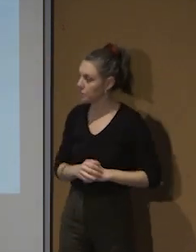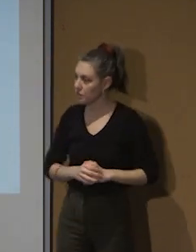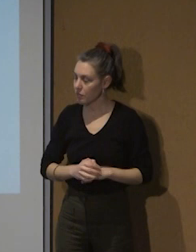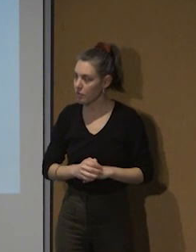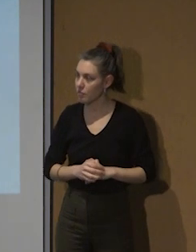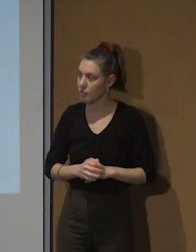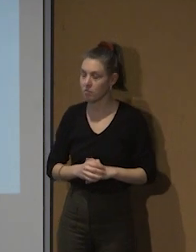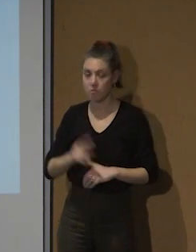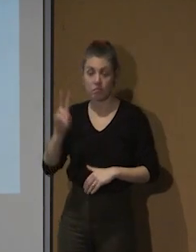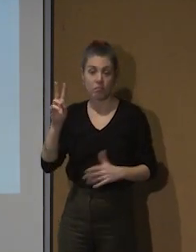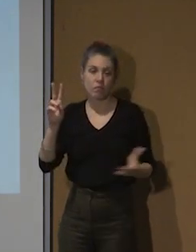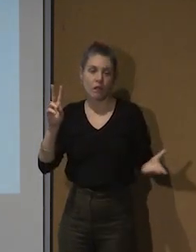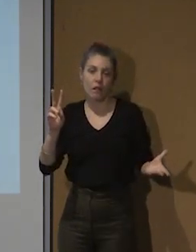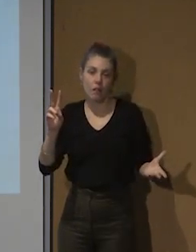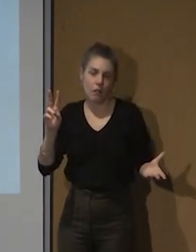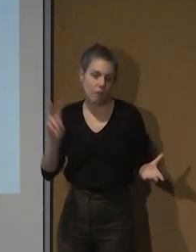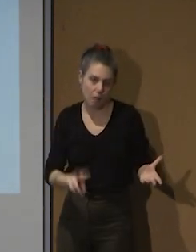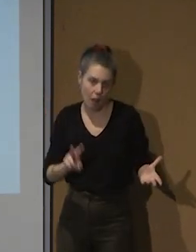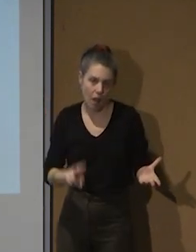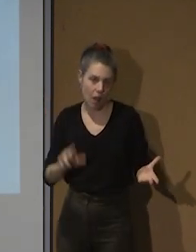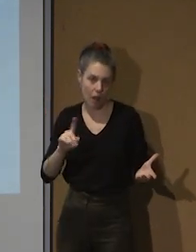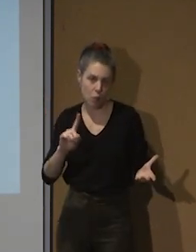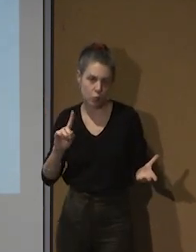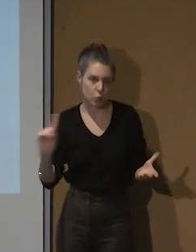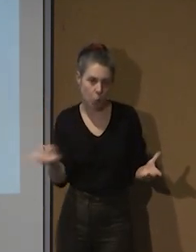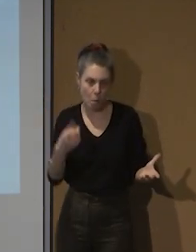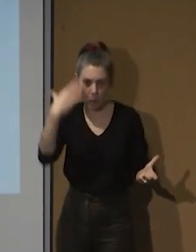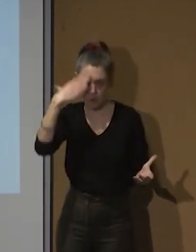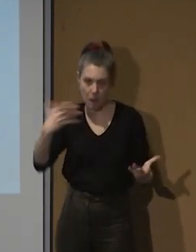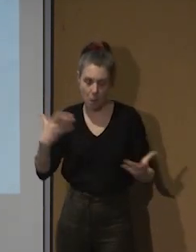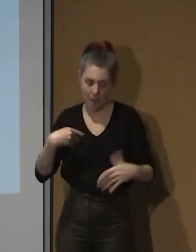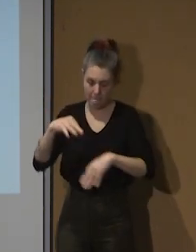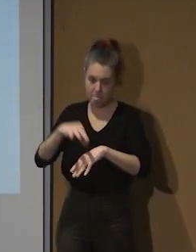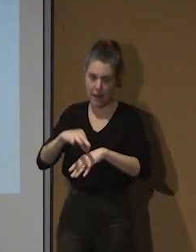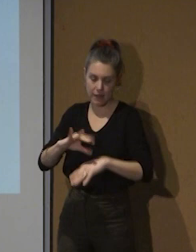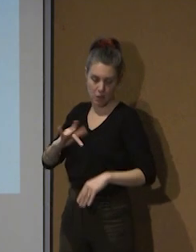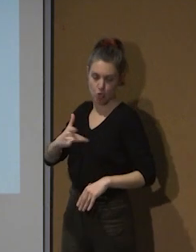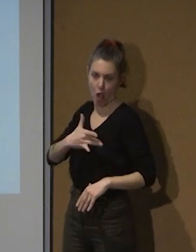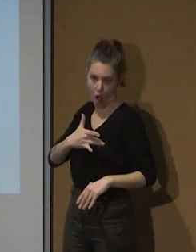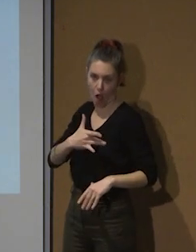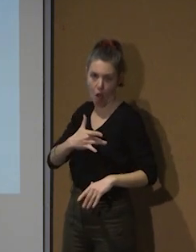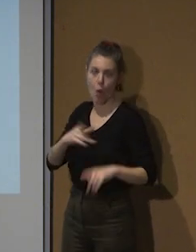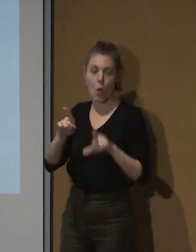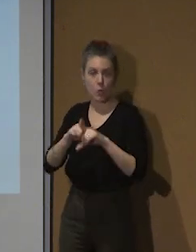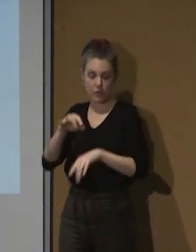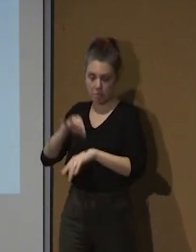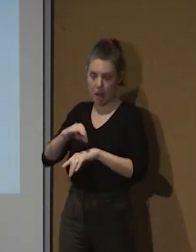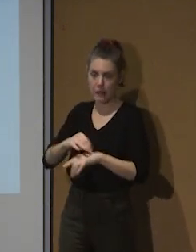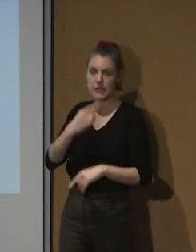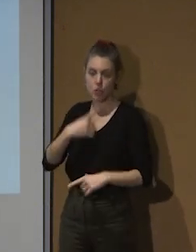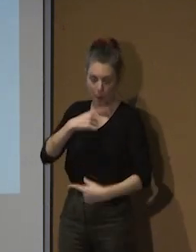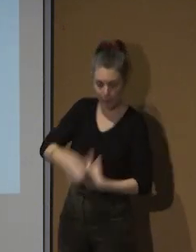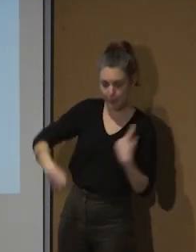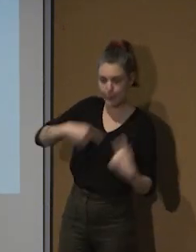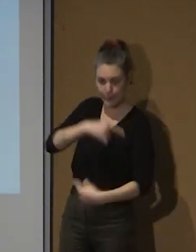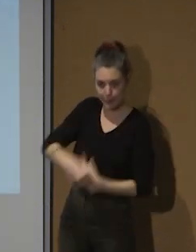Nous savons tous que les maladies cardiovasculaires sont la première cause de décès dans le monde, et en